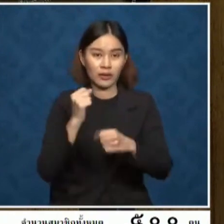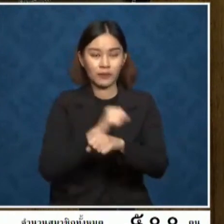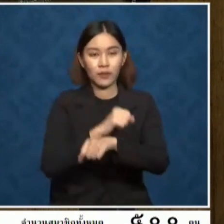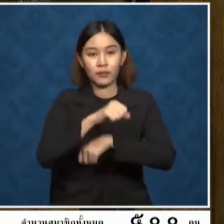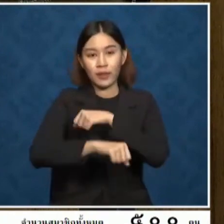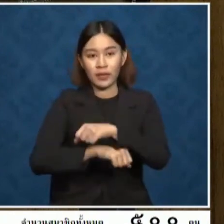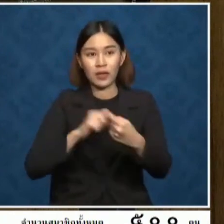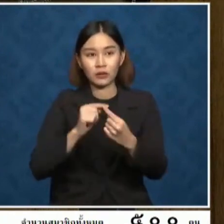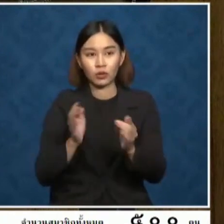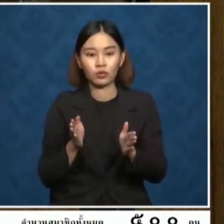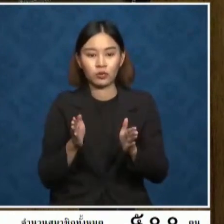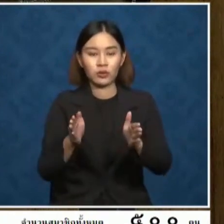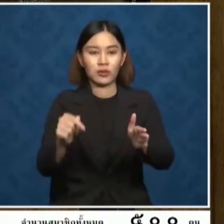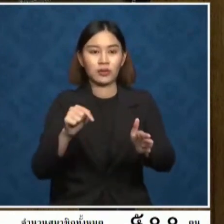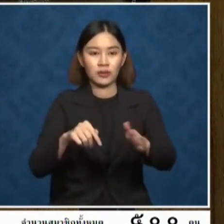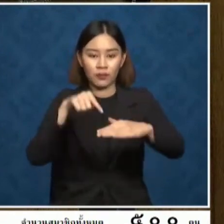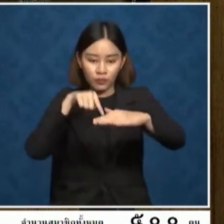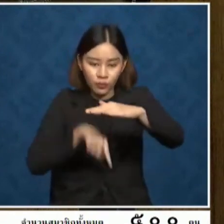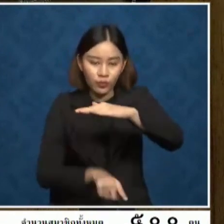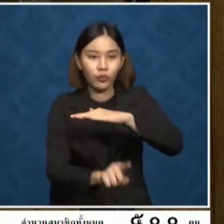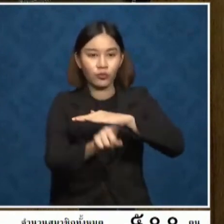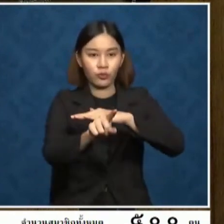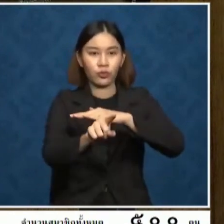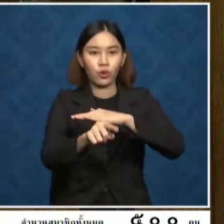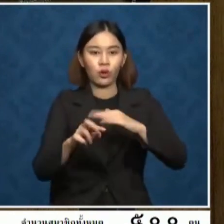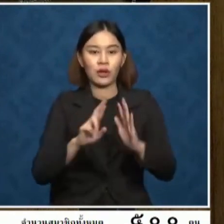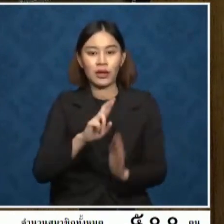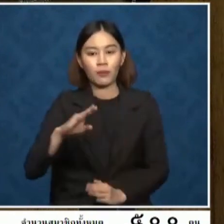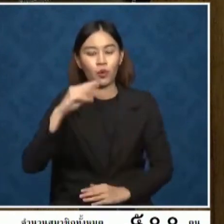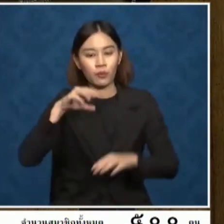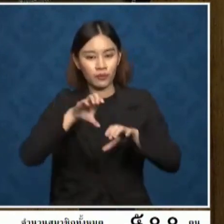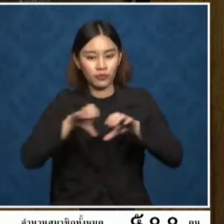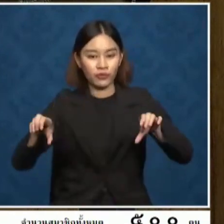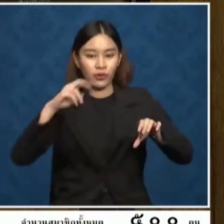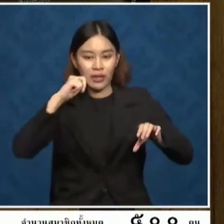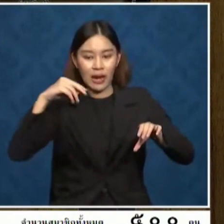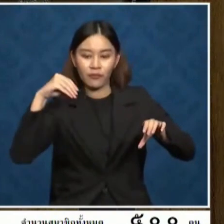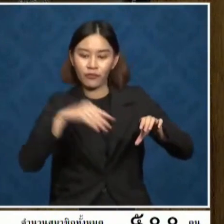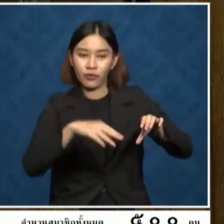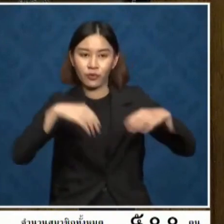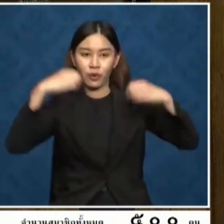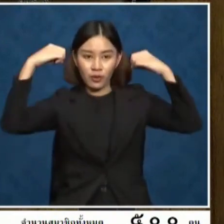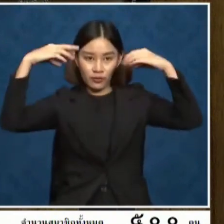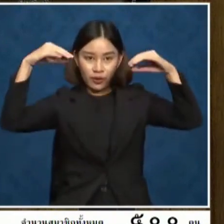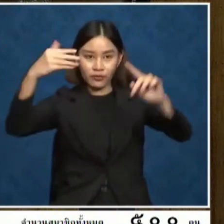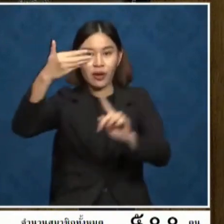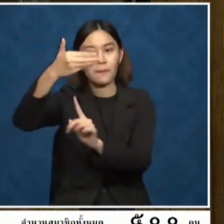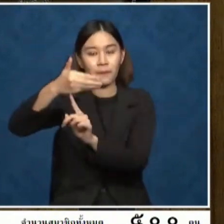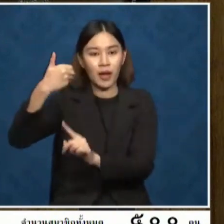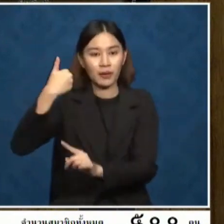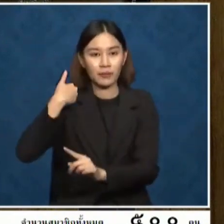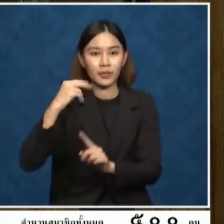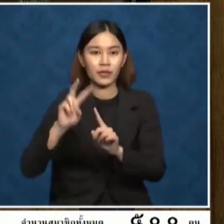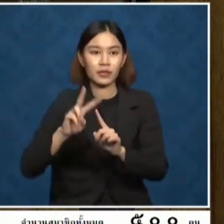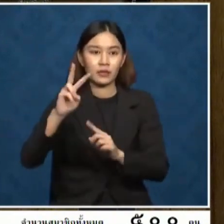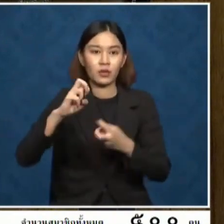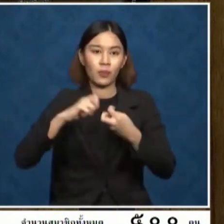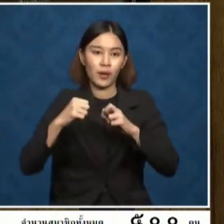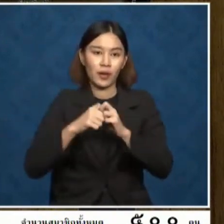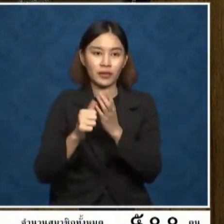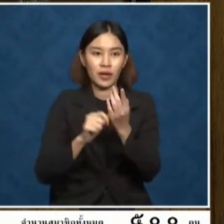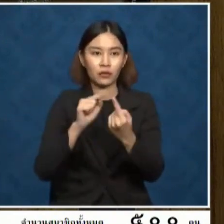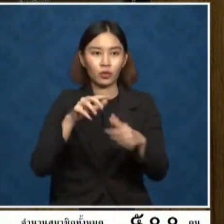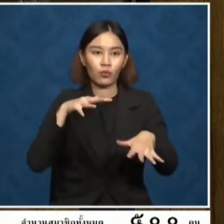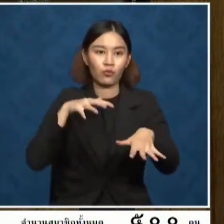ก่อสร้างทางคู่ขนานทางรอดสำหรับรถเล็กระบบบายน้ำและติดตั้งไฟส่องสว่างพร้อมป้ายจราจร 2แก้ไขปัญหาการเกิด